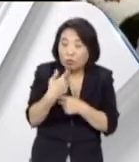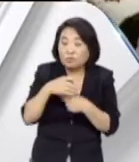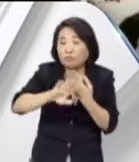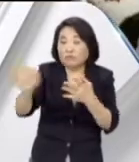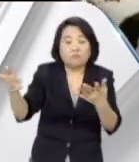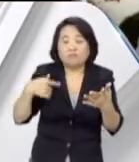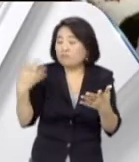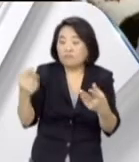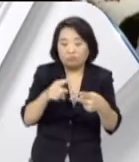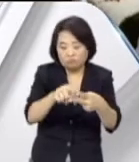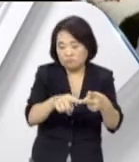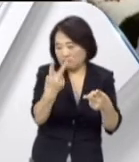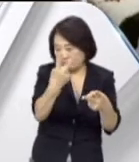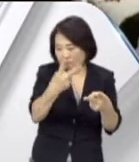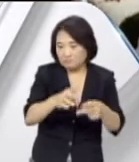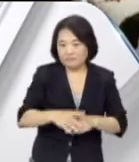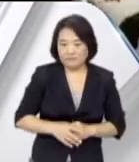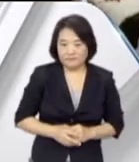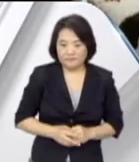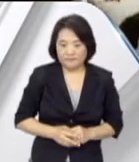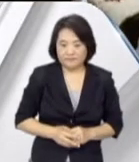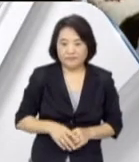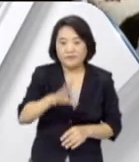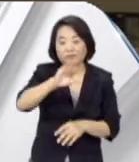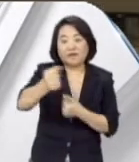嘛。他说，